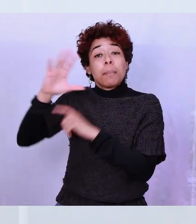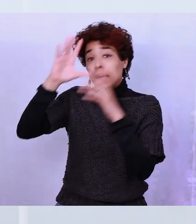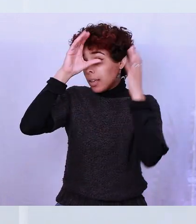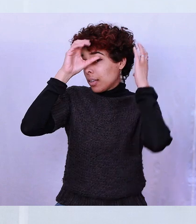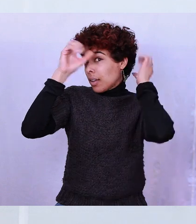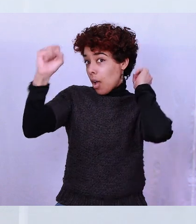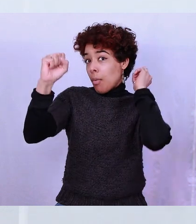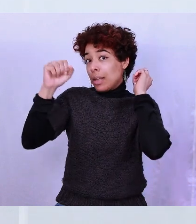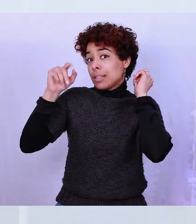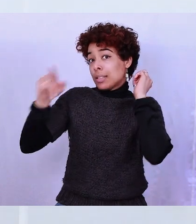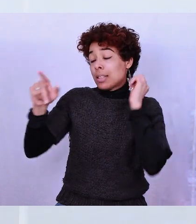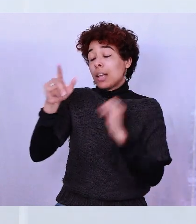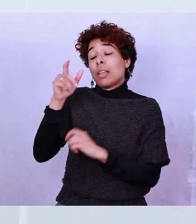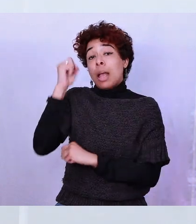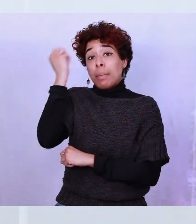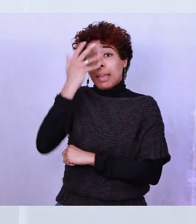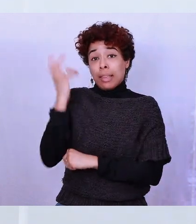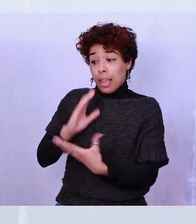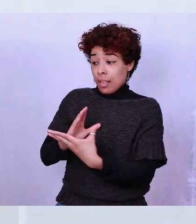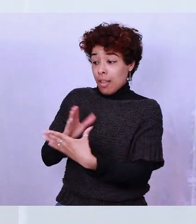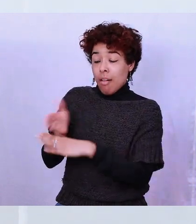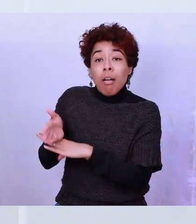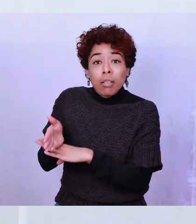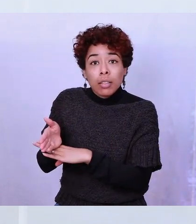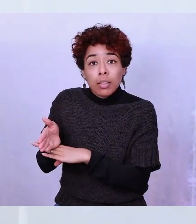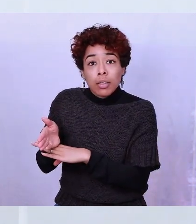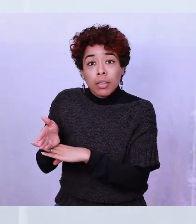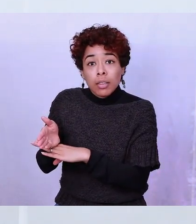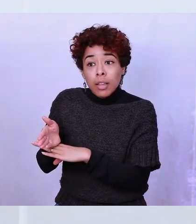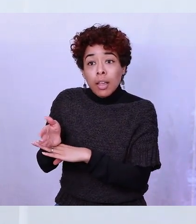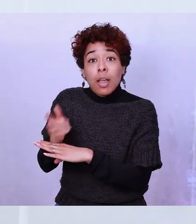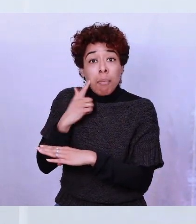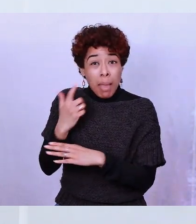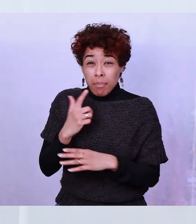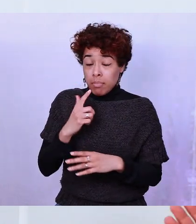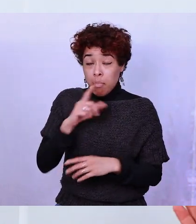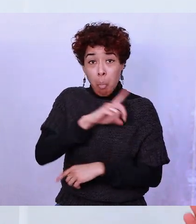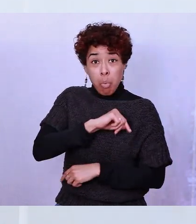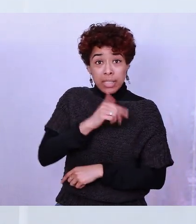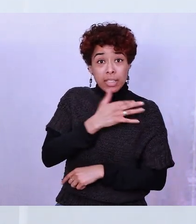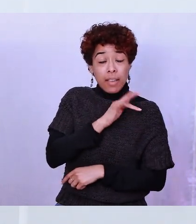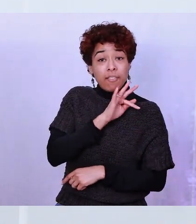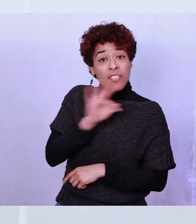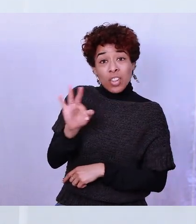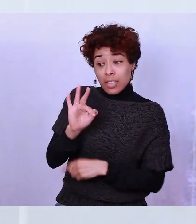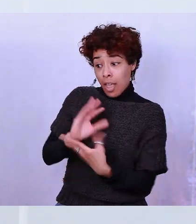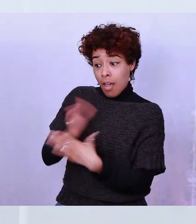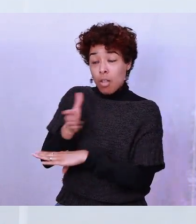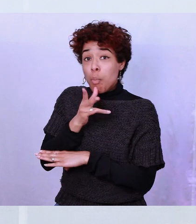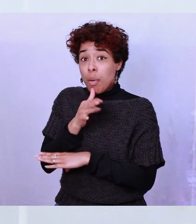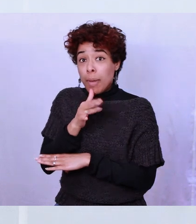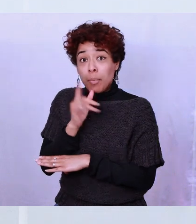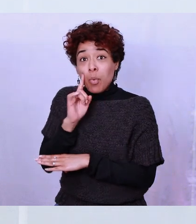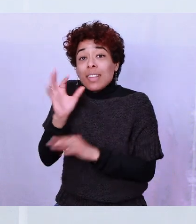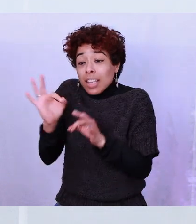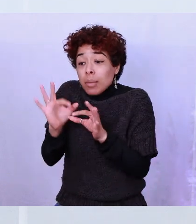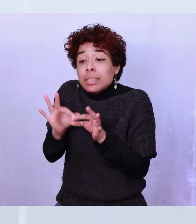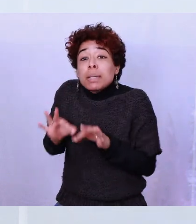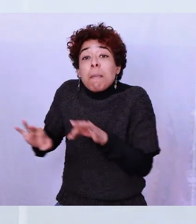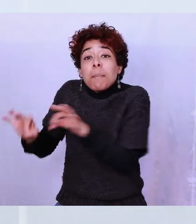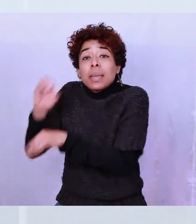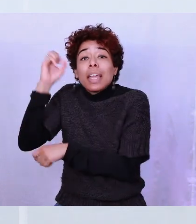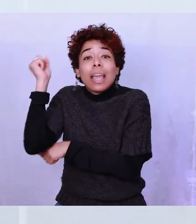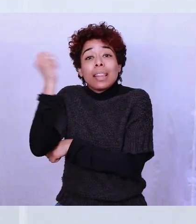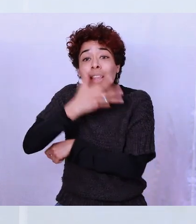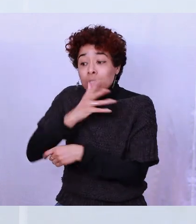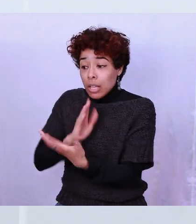n'y a aucun policier, même français, même l'armée française ne peut pas rentrer à l'intérieur parce que ça serait pénétrer dans le territoire américain lui-même. Donc